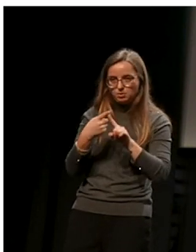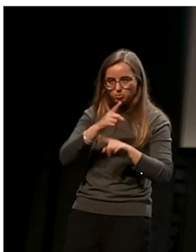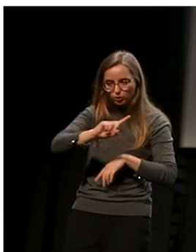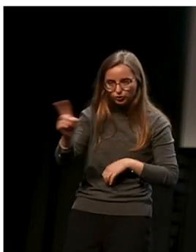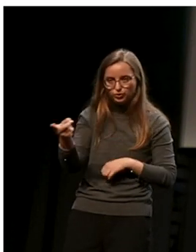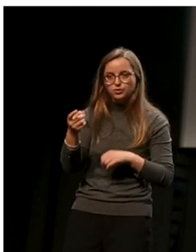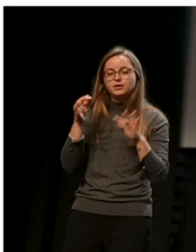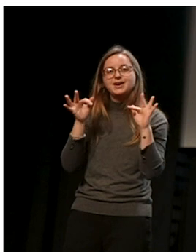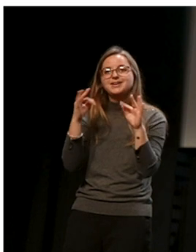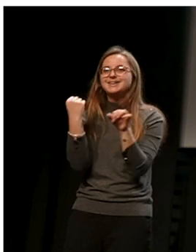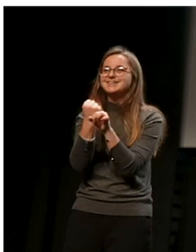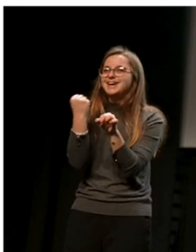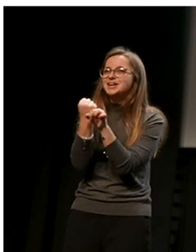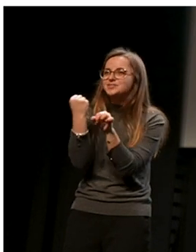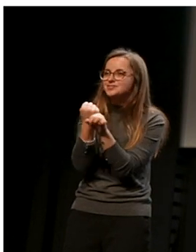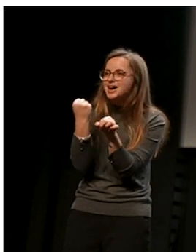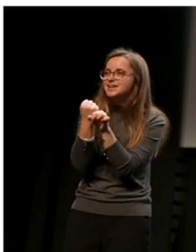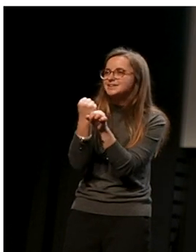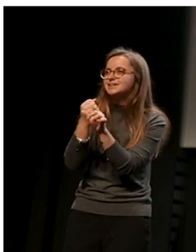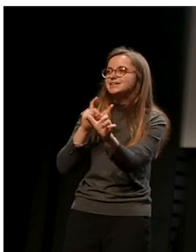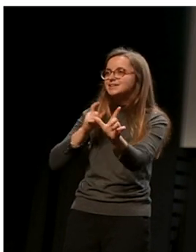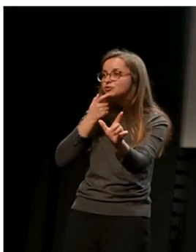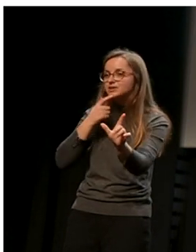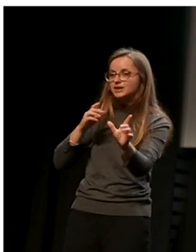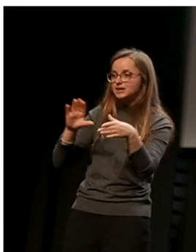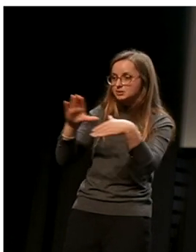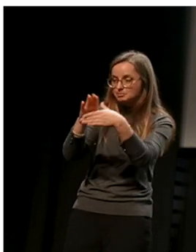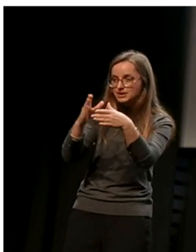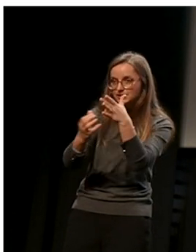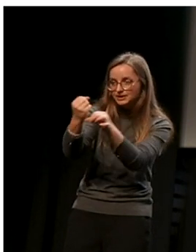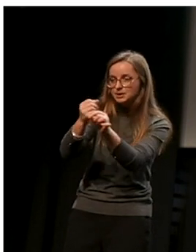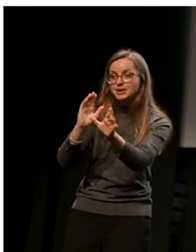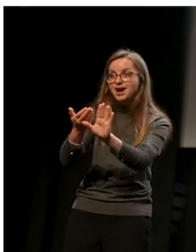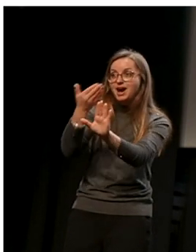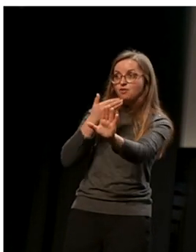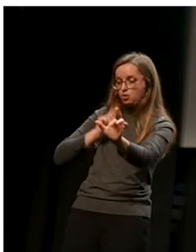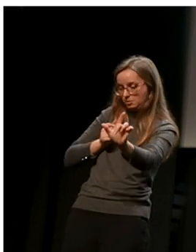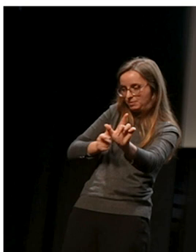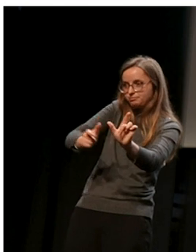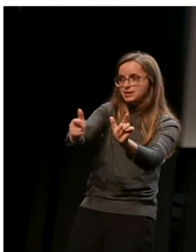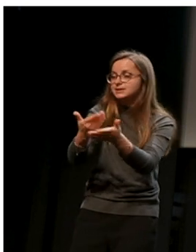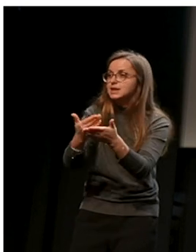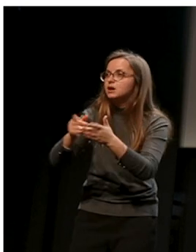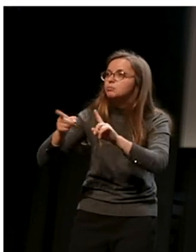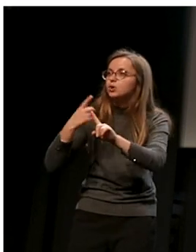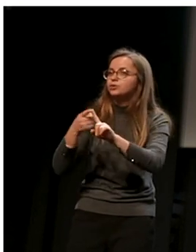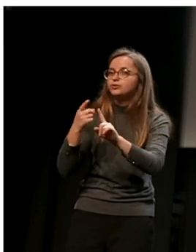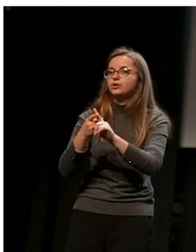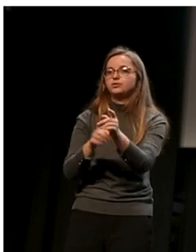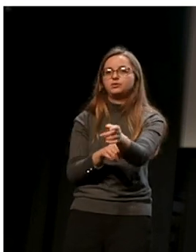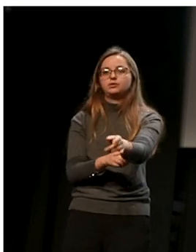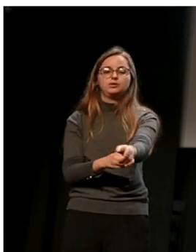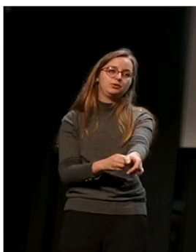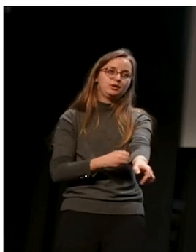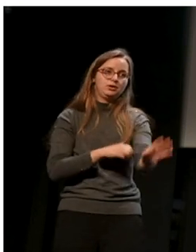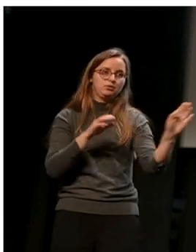le travail sur l'image. C'est ça en fait. Mon image, c'est pas moi. Enfin, si je peux, alors. Je dois pas être très clair. Il y a là